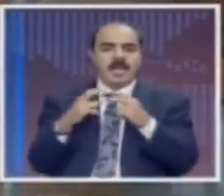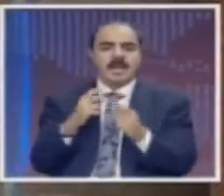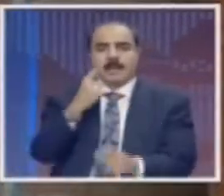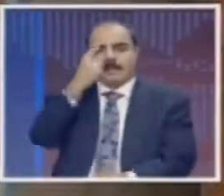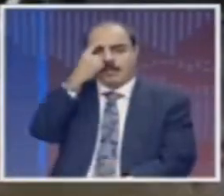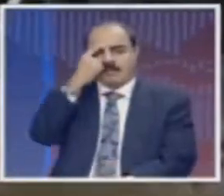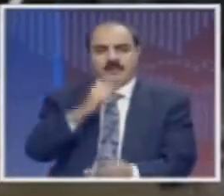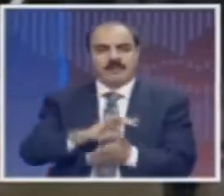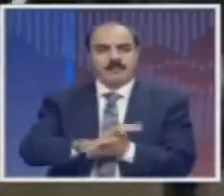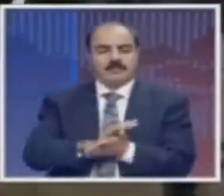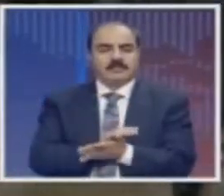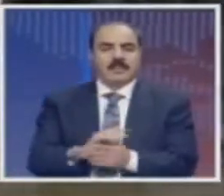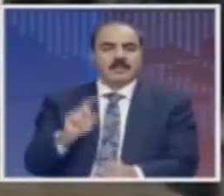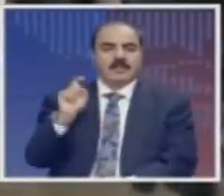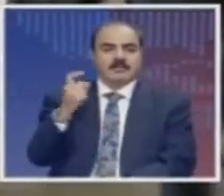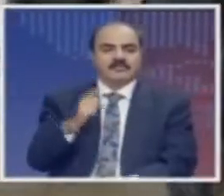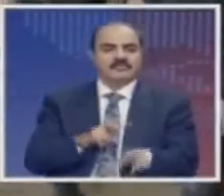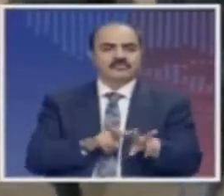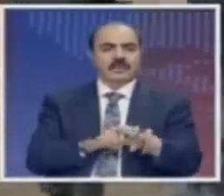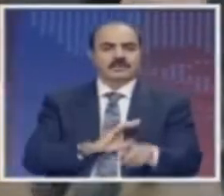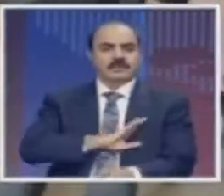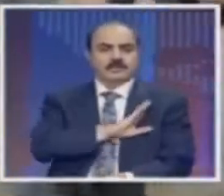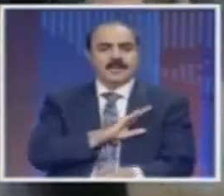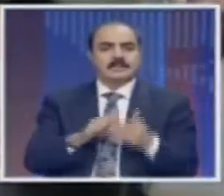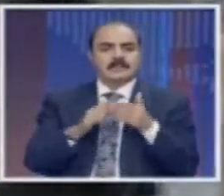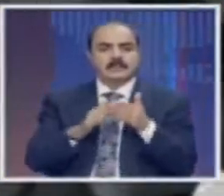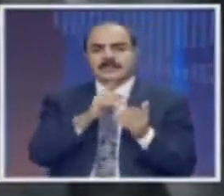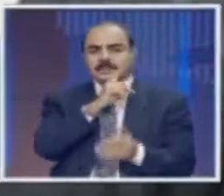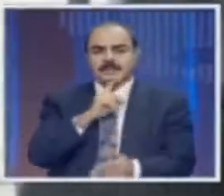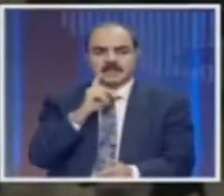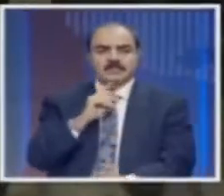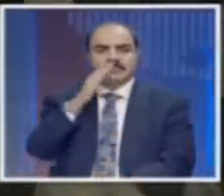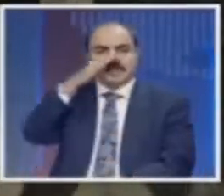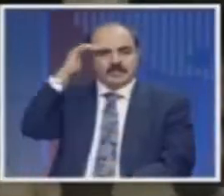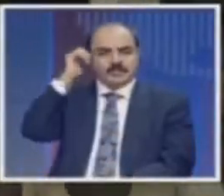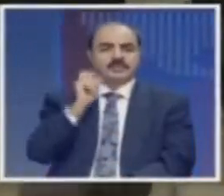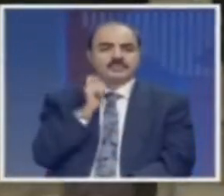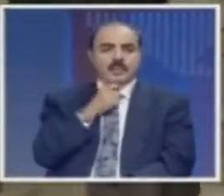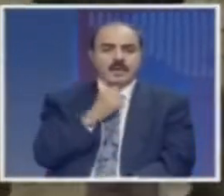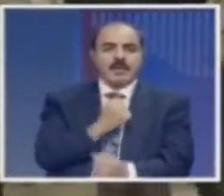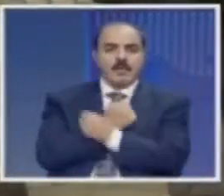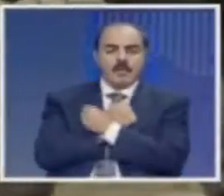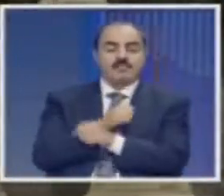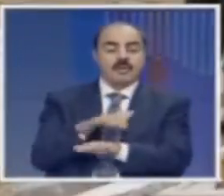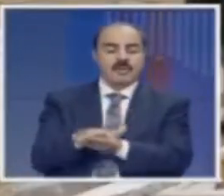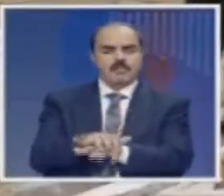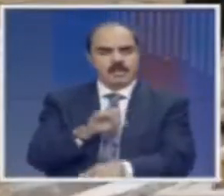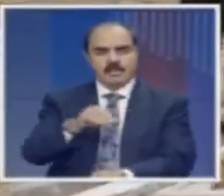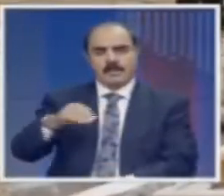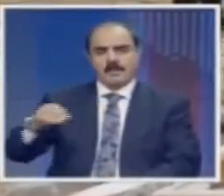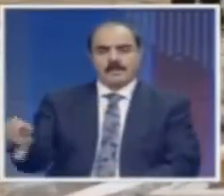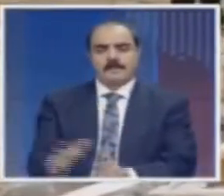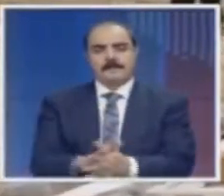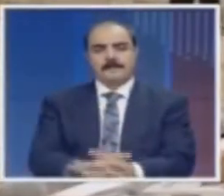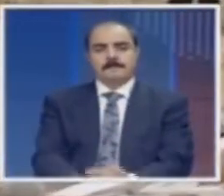والبحيرة المنوفية والغربية والدقهلية والشرقية والإسماعيلية السويس وبني سويف وأسيوط